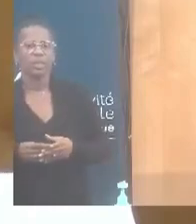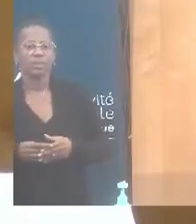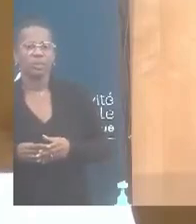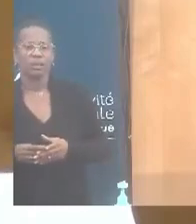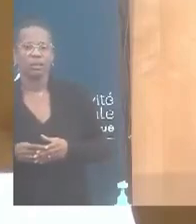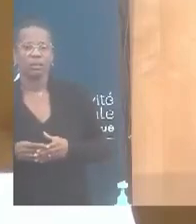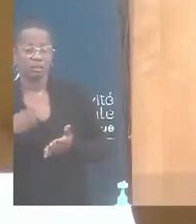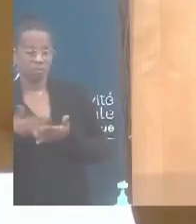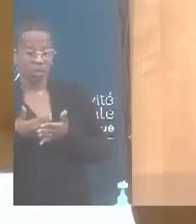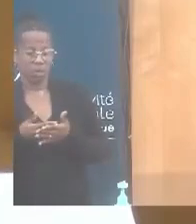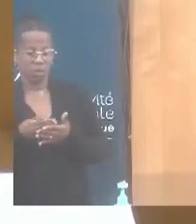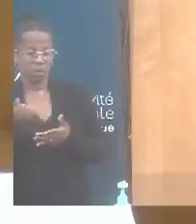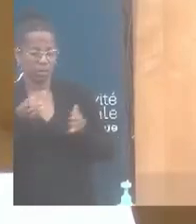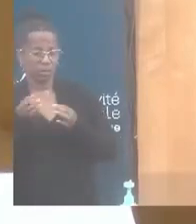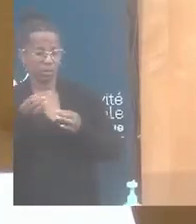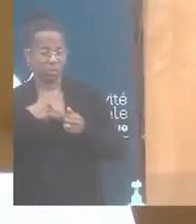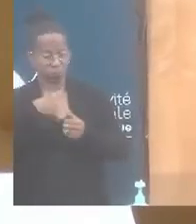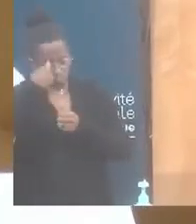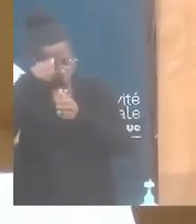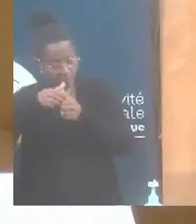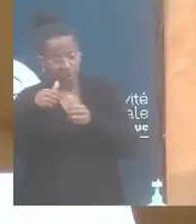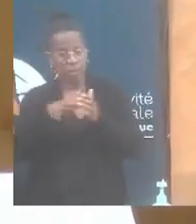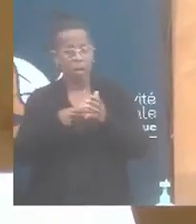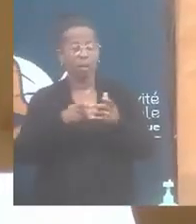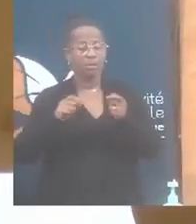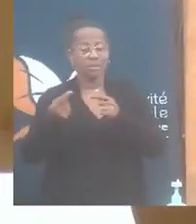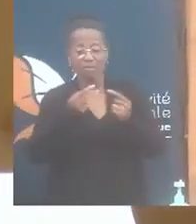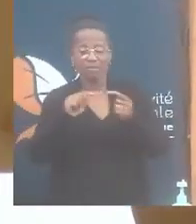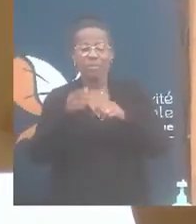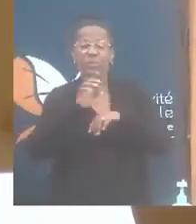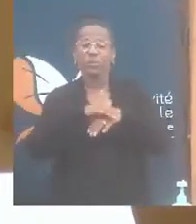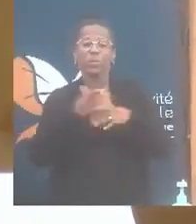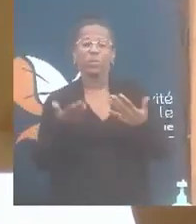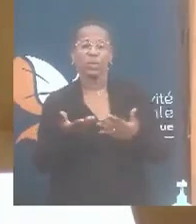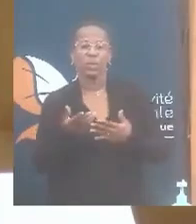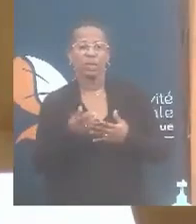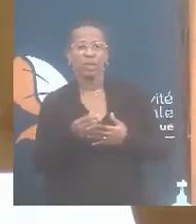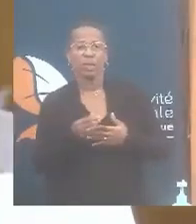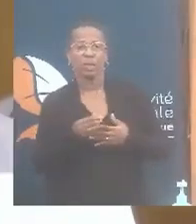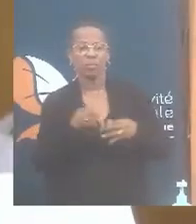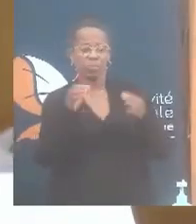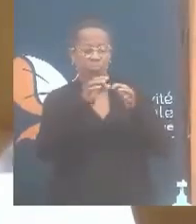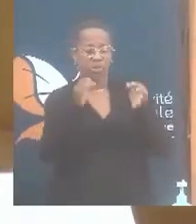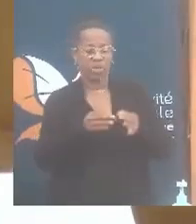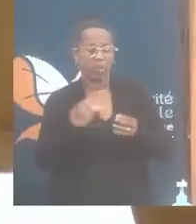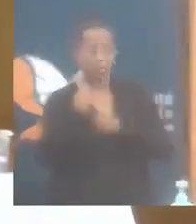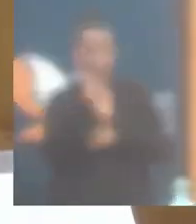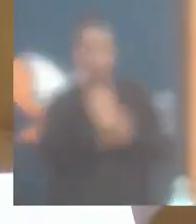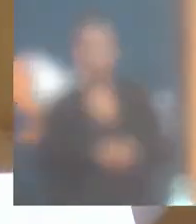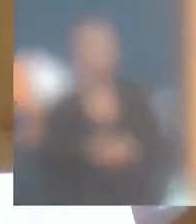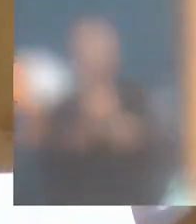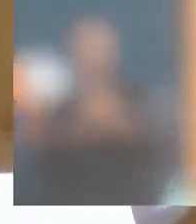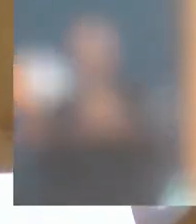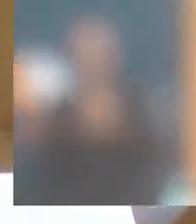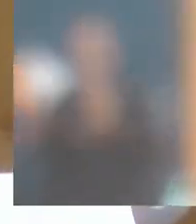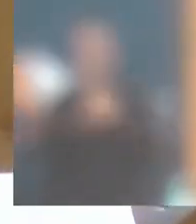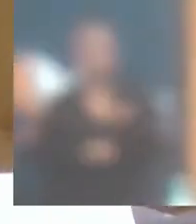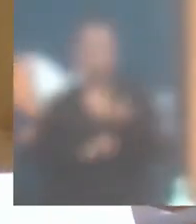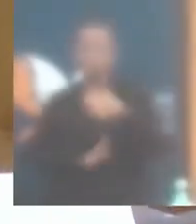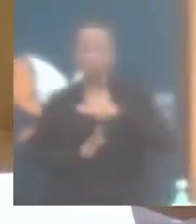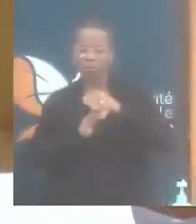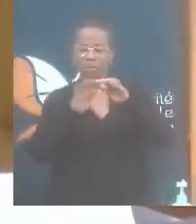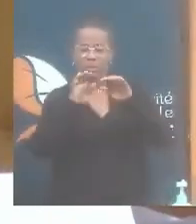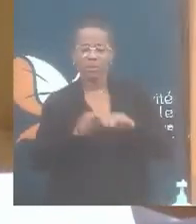budget primitif 2024. Et quand je prends le rapport sur le compte administratif